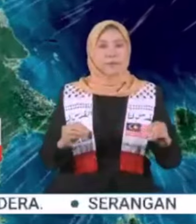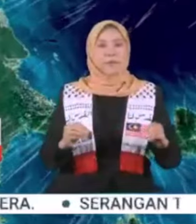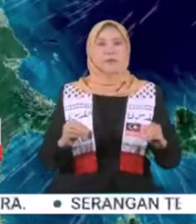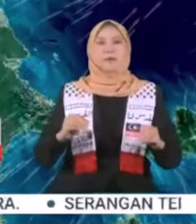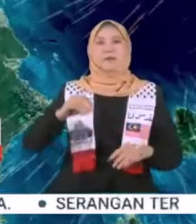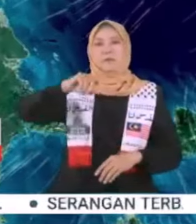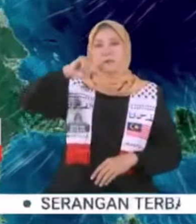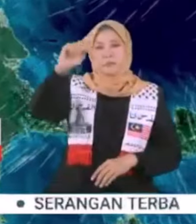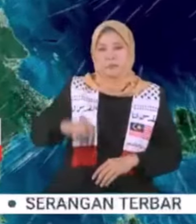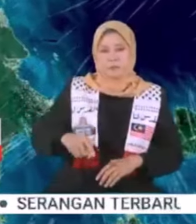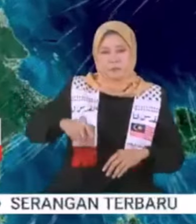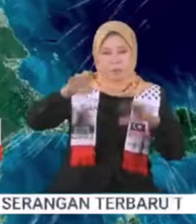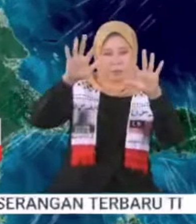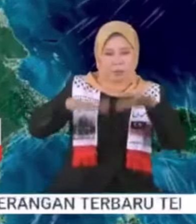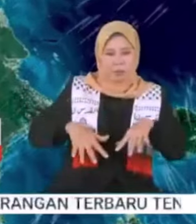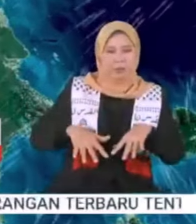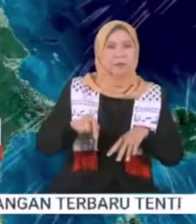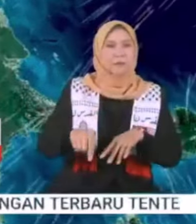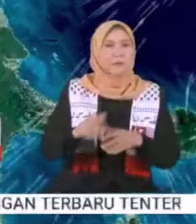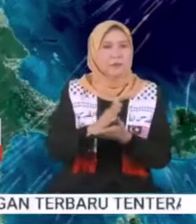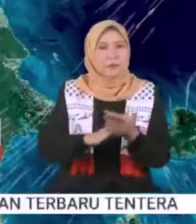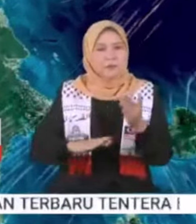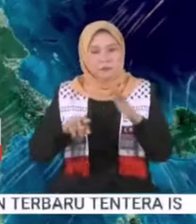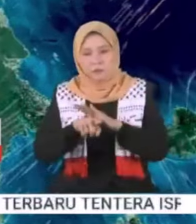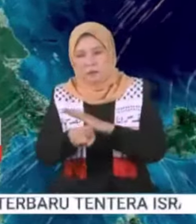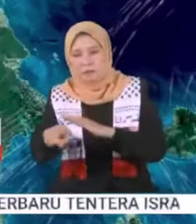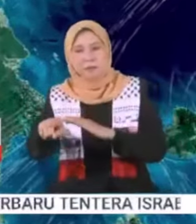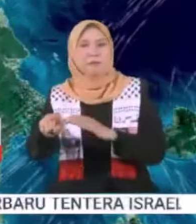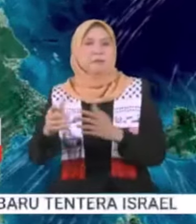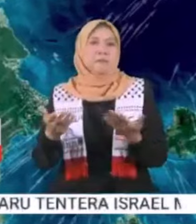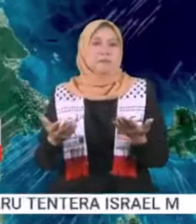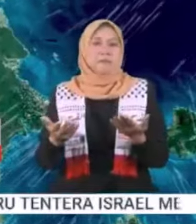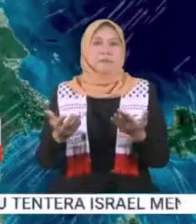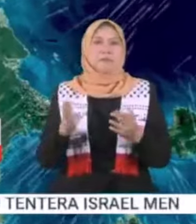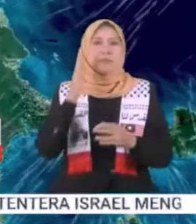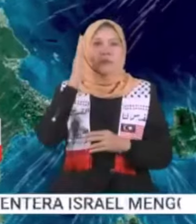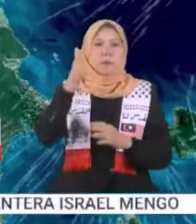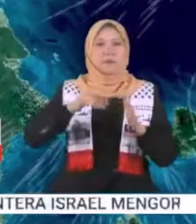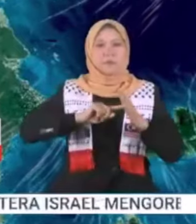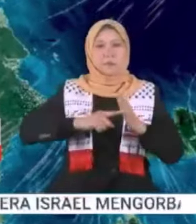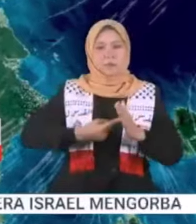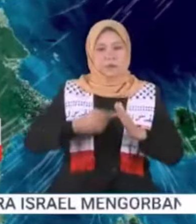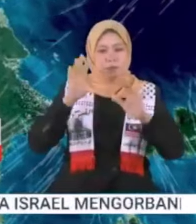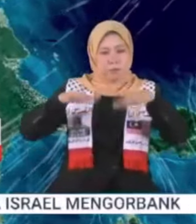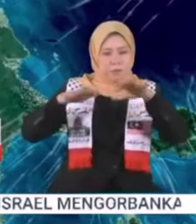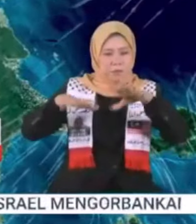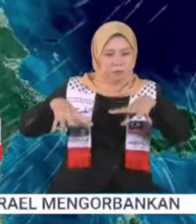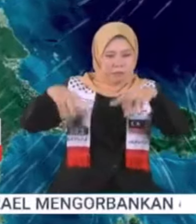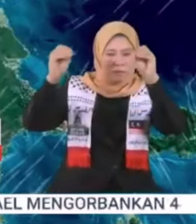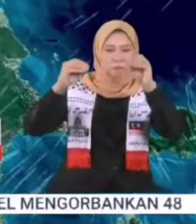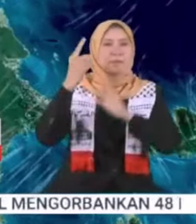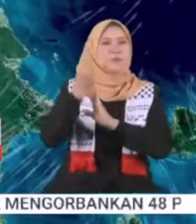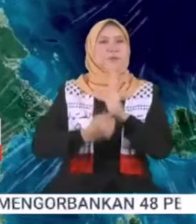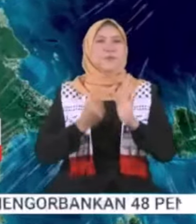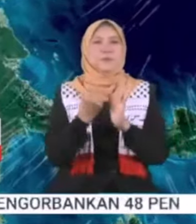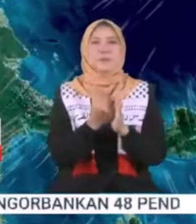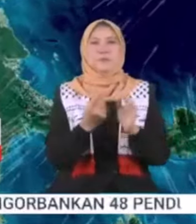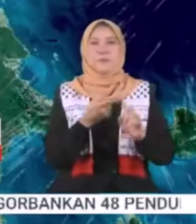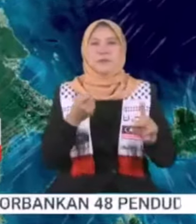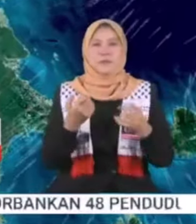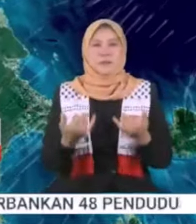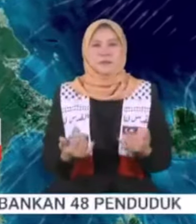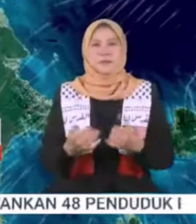ribut petir di satu dua tempat yang dikesan di bahagian pedalaman ini akan mulai reda dalam tempoh 1 jam dari